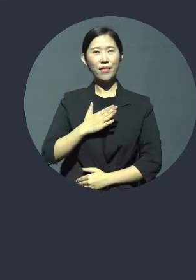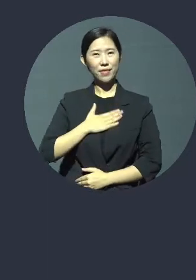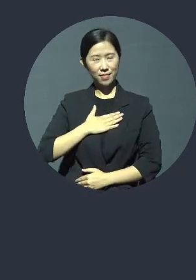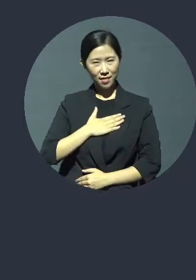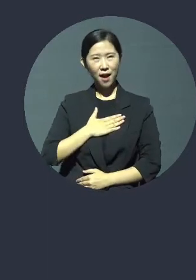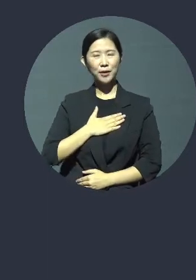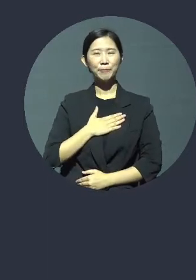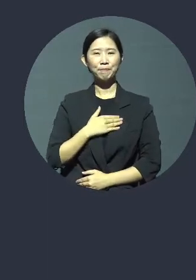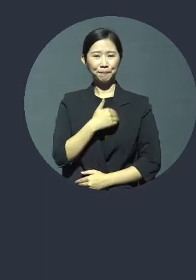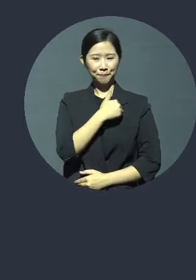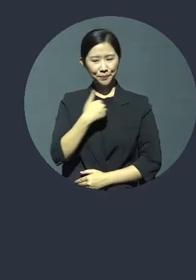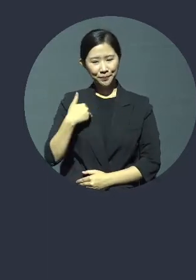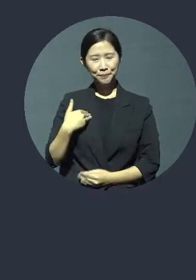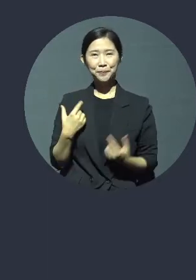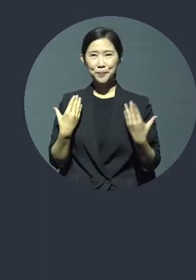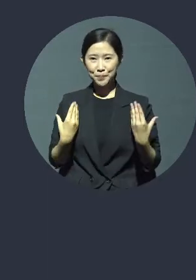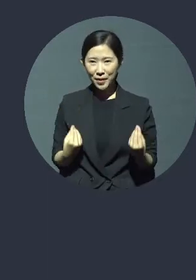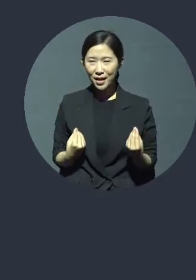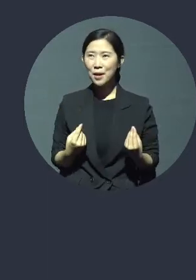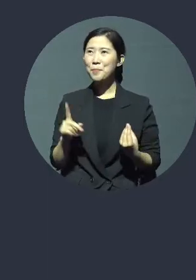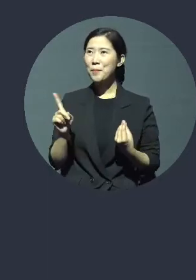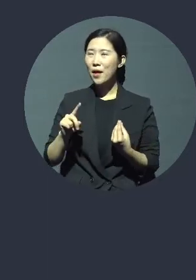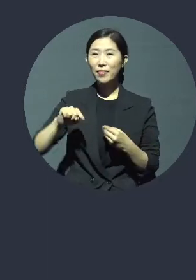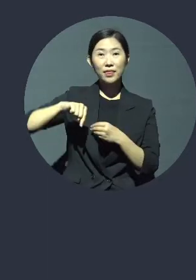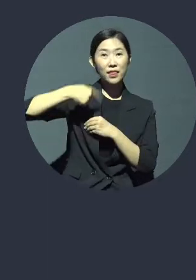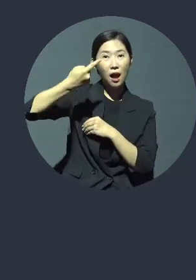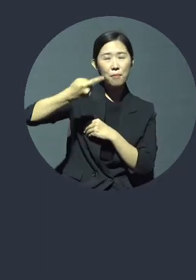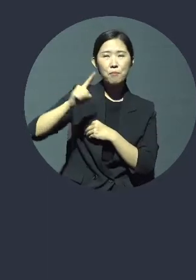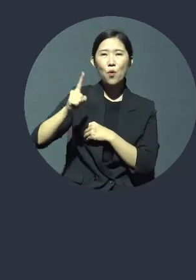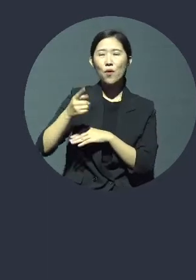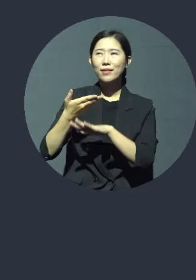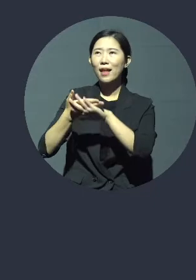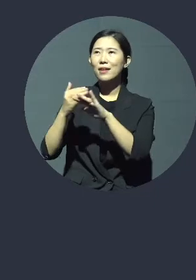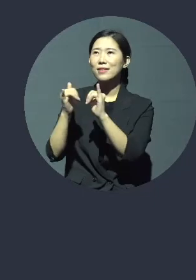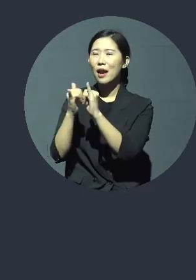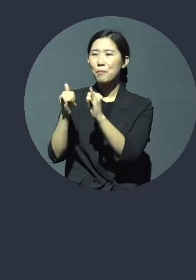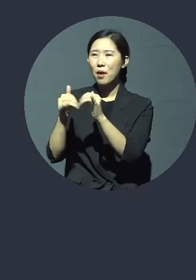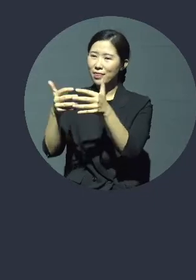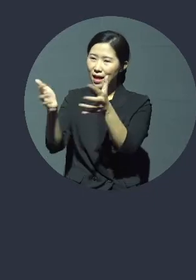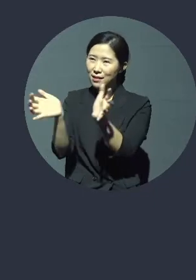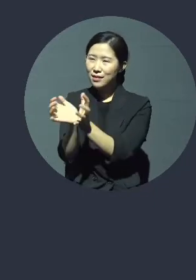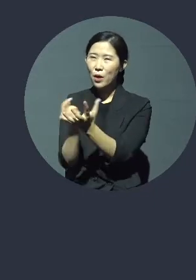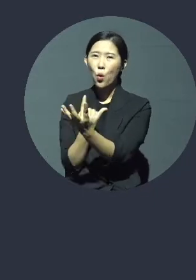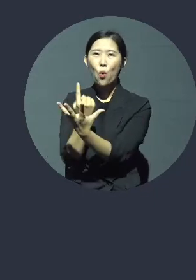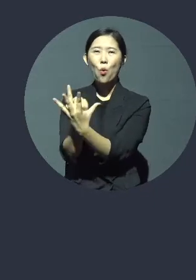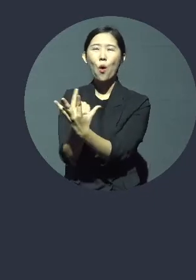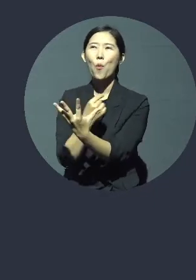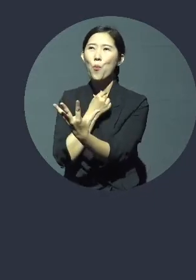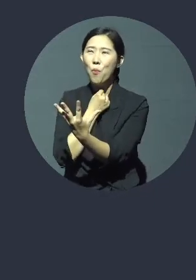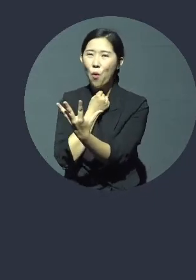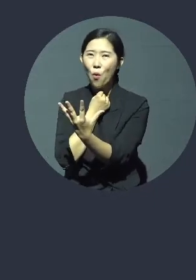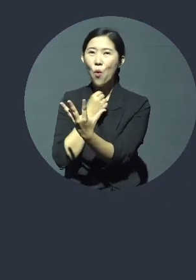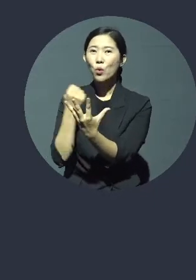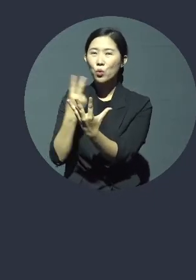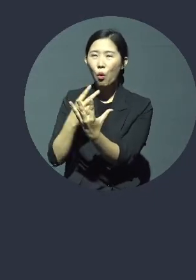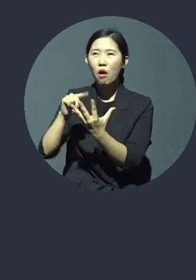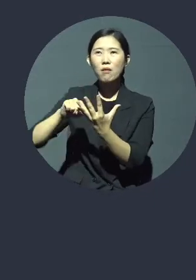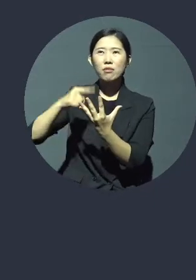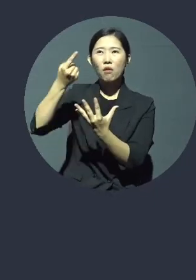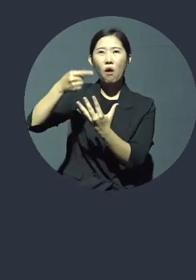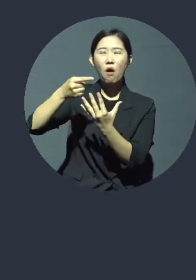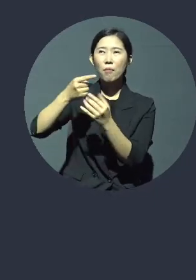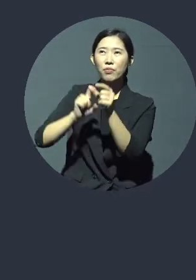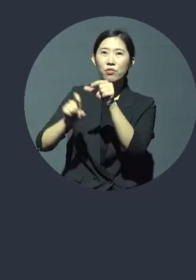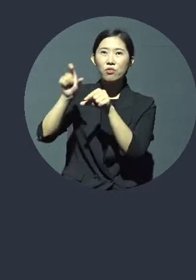잘 연결되고 소속감을 느끼고 싶은 마음, 또 자기 존중, 자아 실현에 대한 마음은 시대를 두고도 절대 변하지 않는